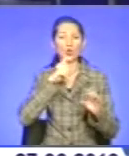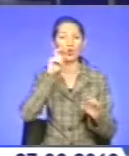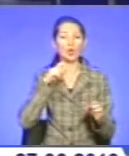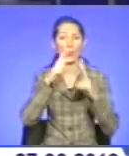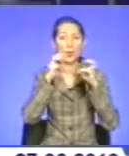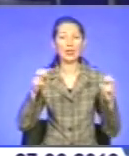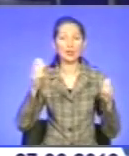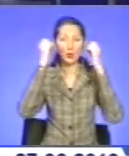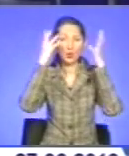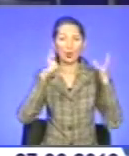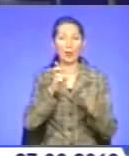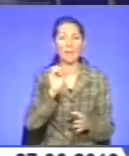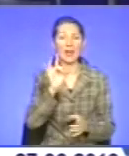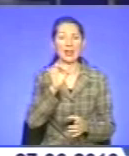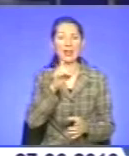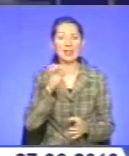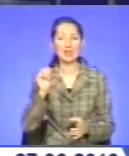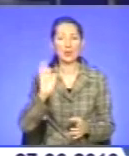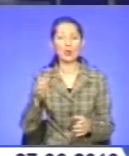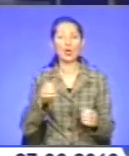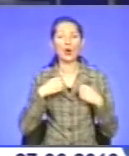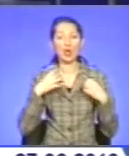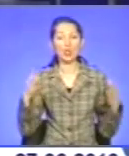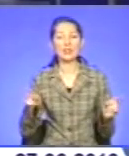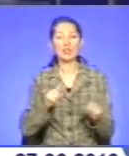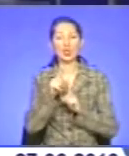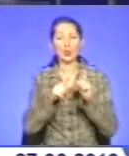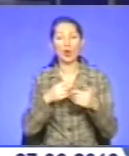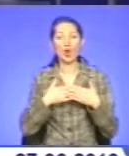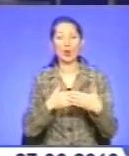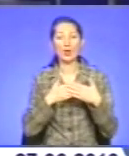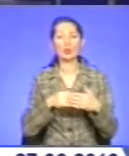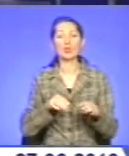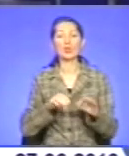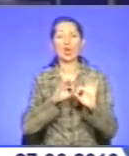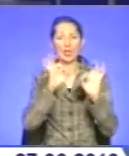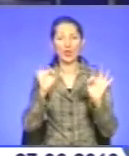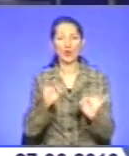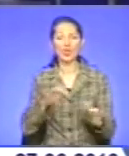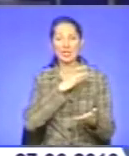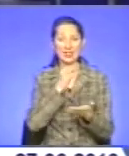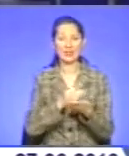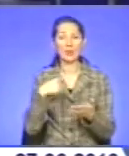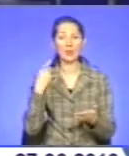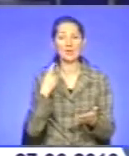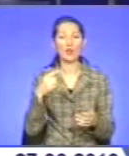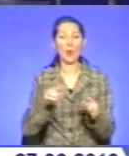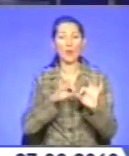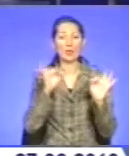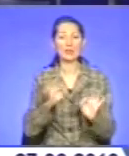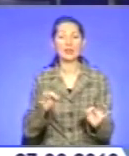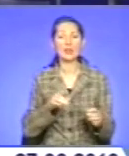культури «Березіль» відбулися урочисті збори громадськості і творчий звіт майстрів мистецтв та аматорських художніх